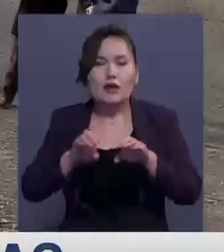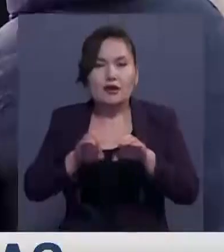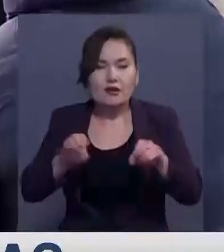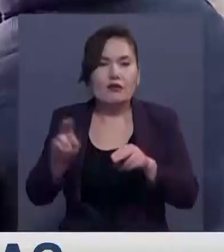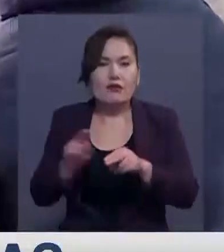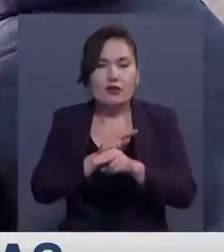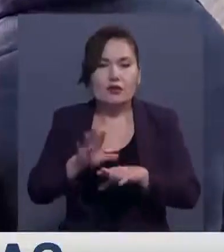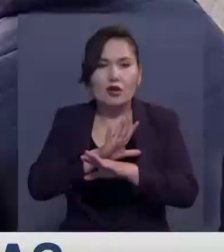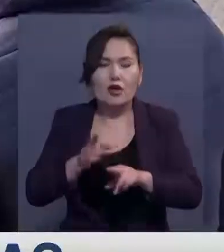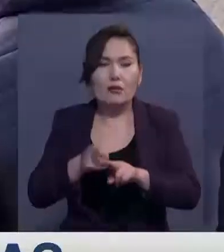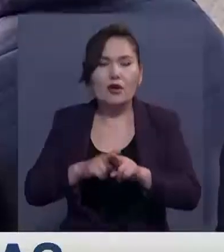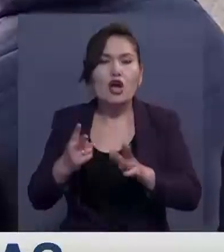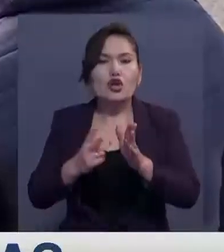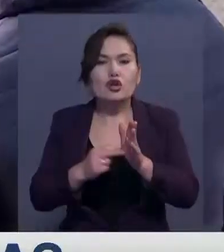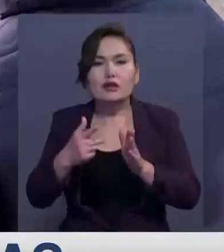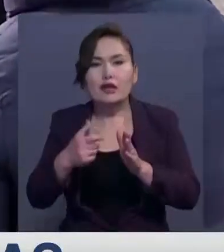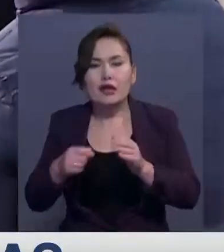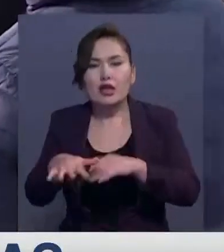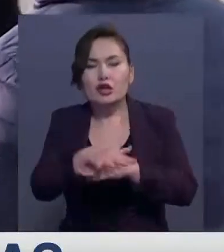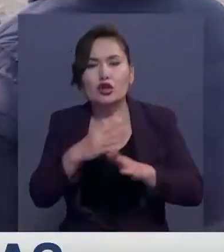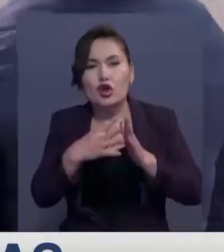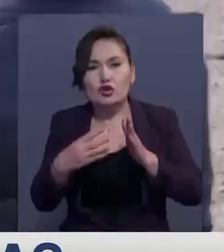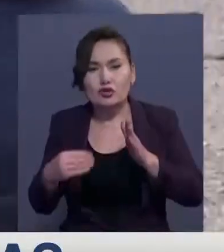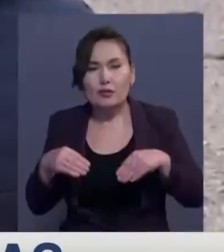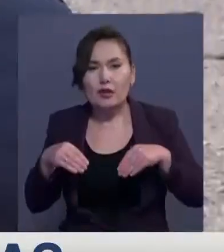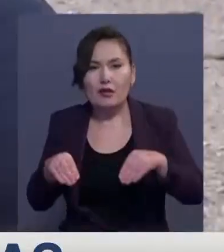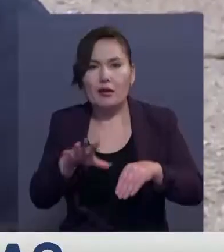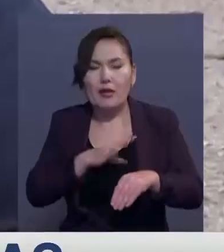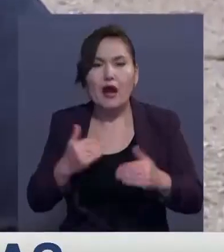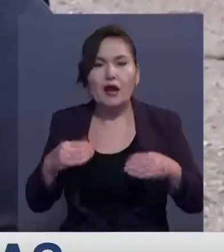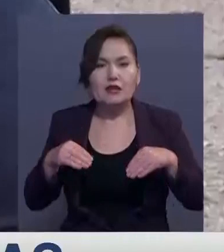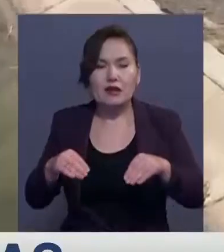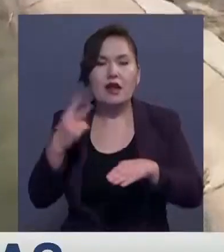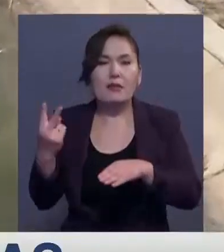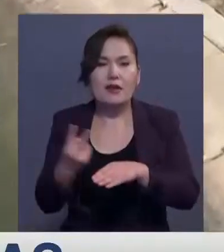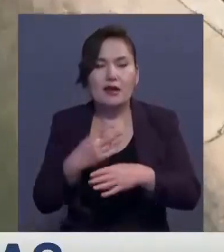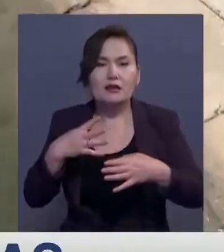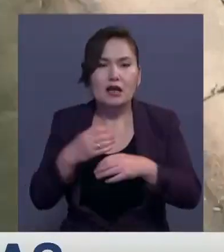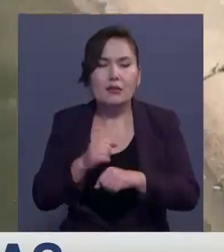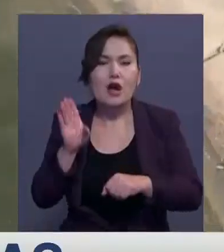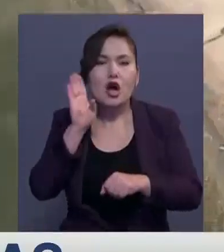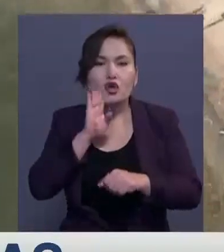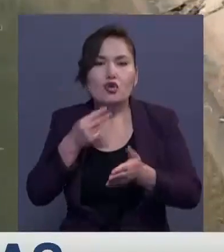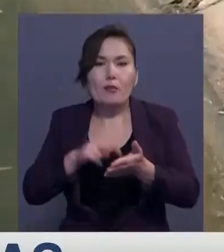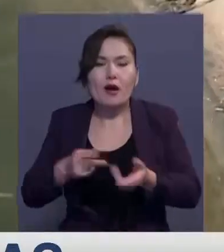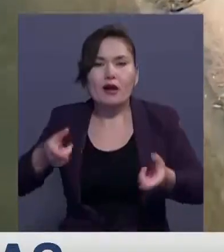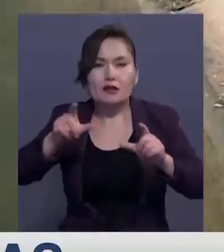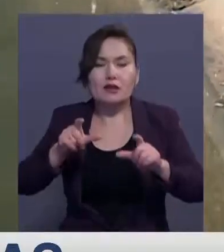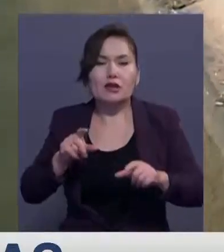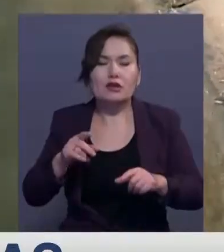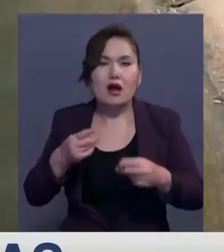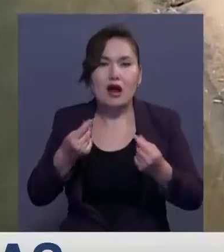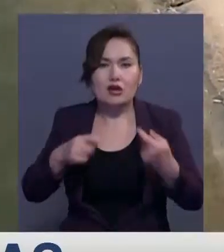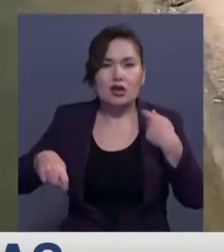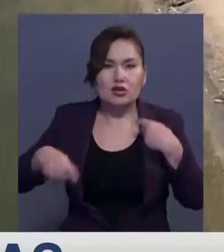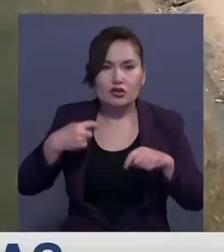700 гектар жерге жүзім егілетін. Қазір бұл алқап екесеге азайды. Су бағасы қымбаттап, шығынымыз көбейді, шаруашылықтан